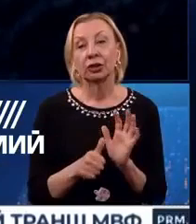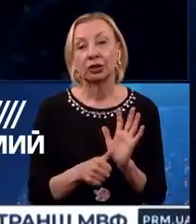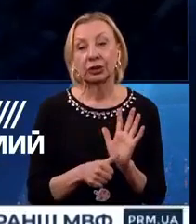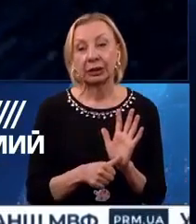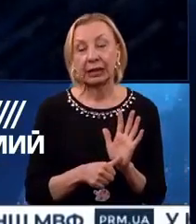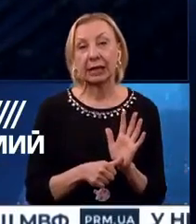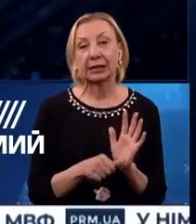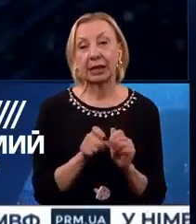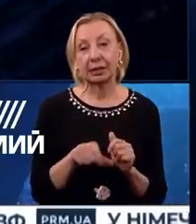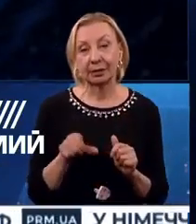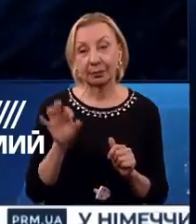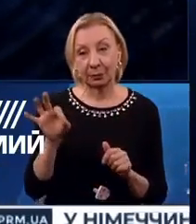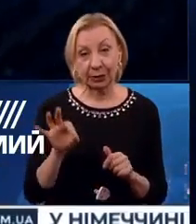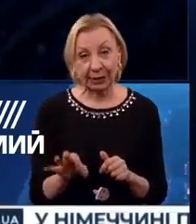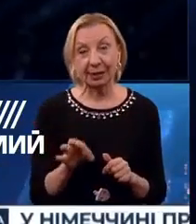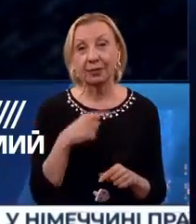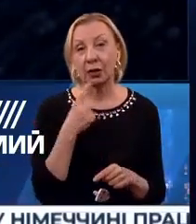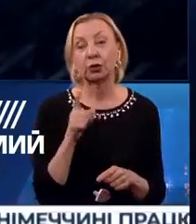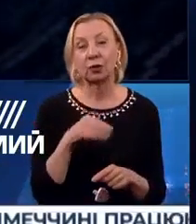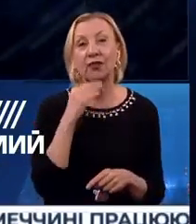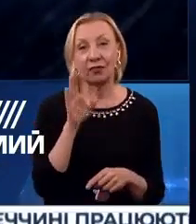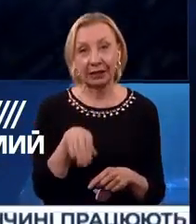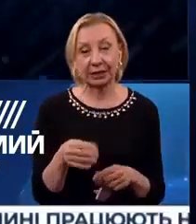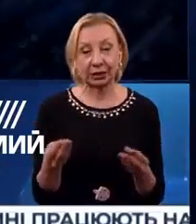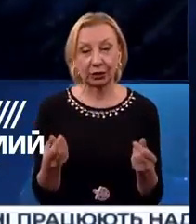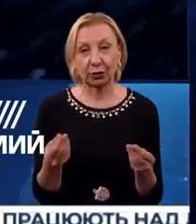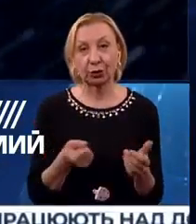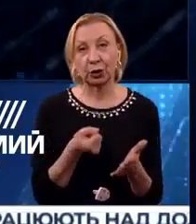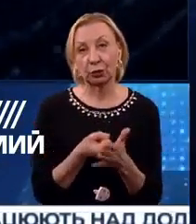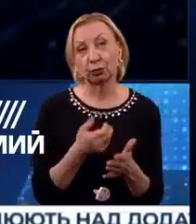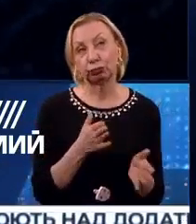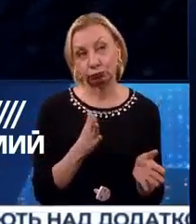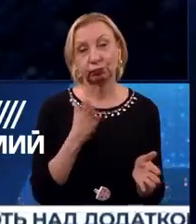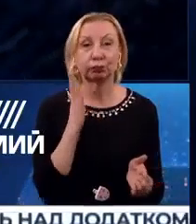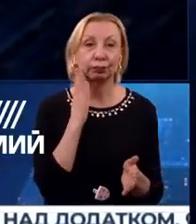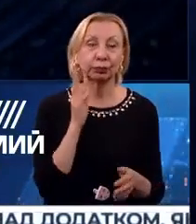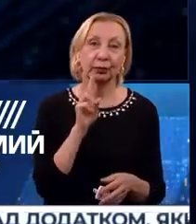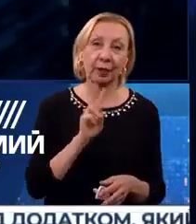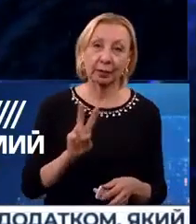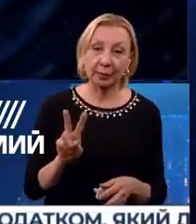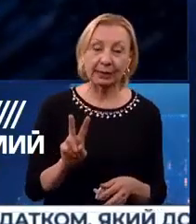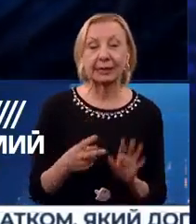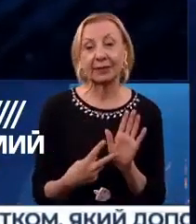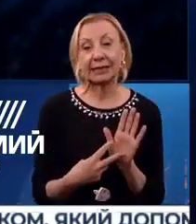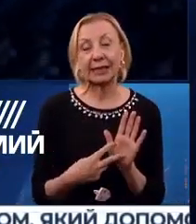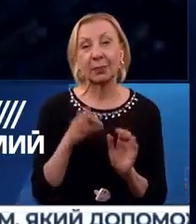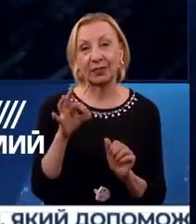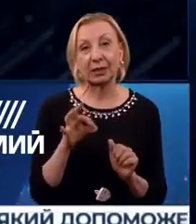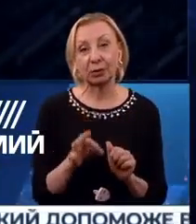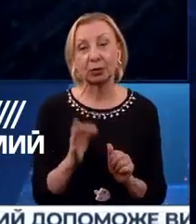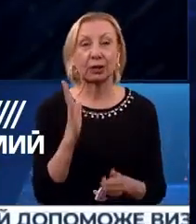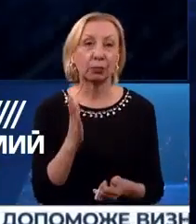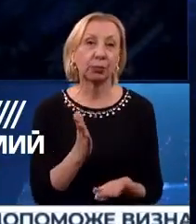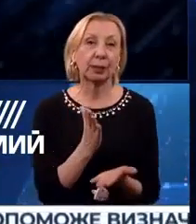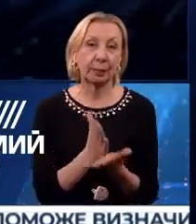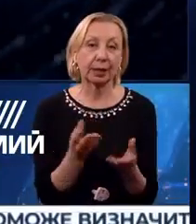16 респондентів зазначили, що їм вистачить збережень до 2 місяців. 7% матиме на